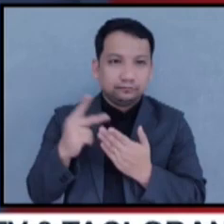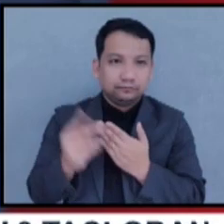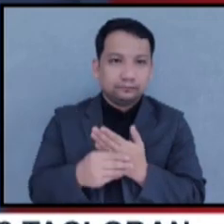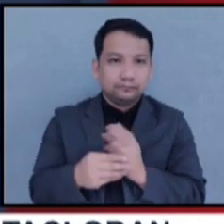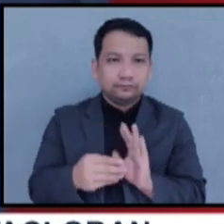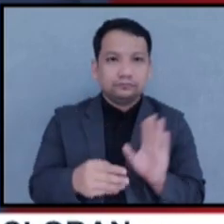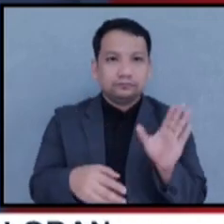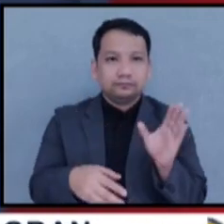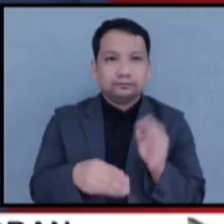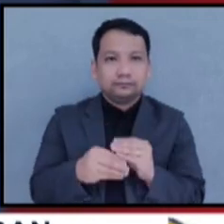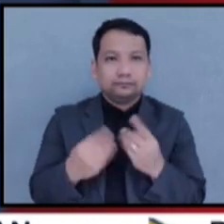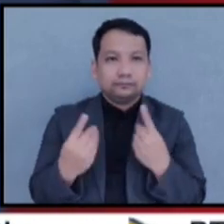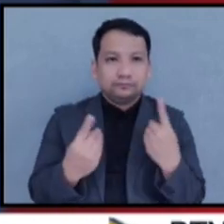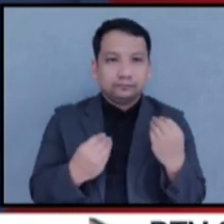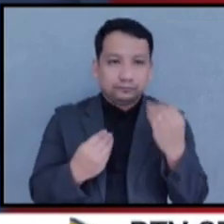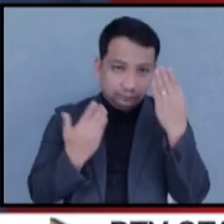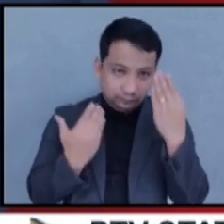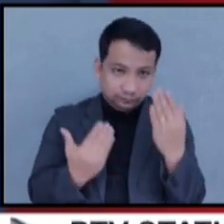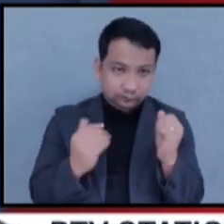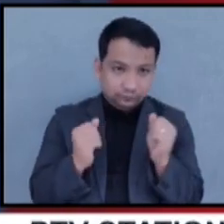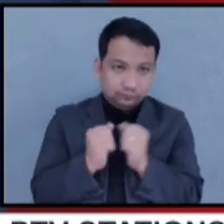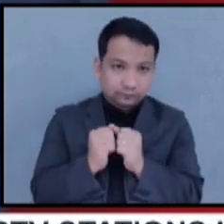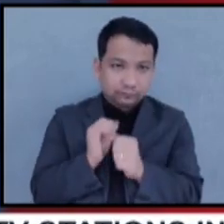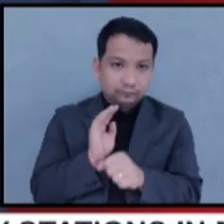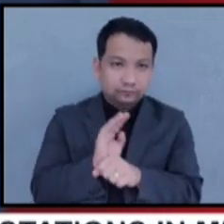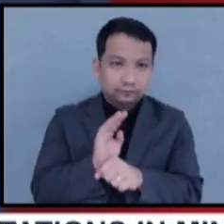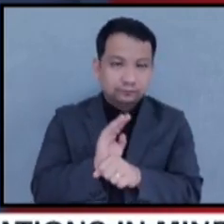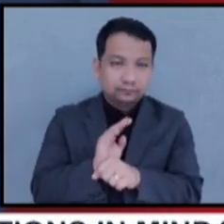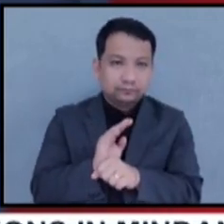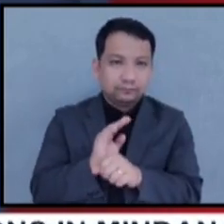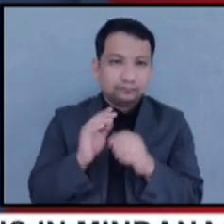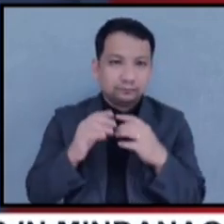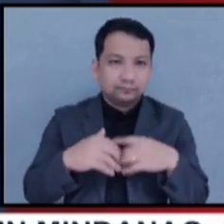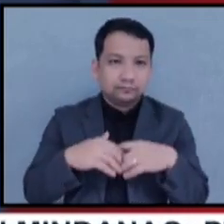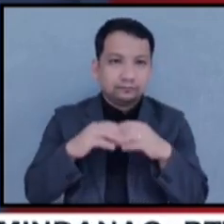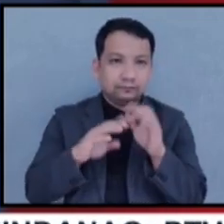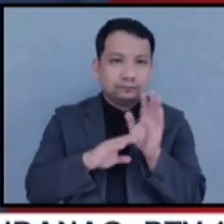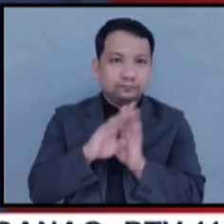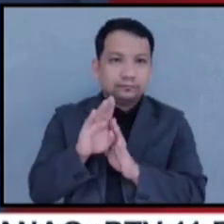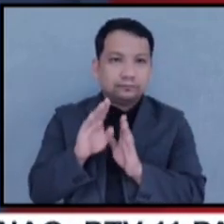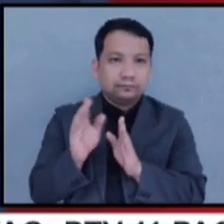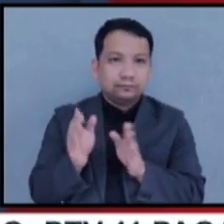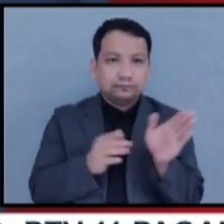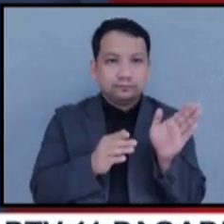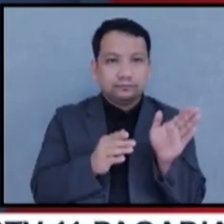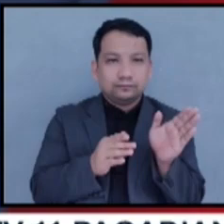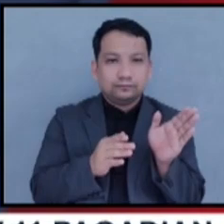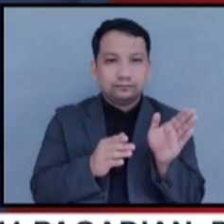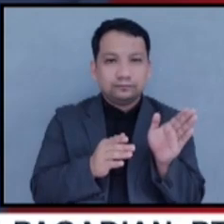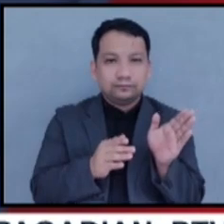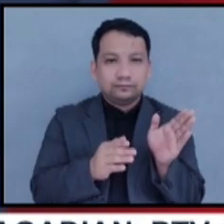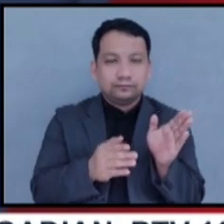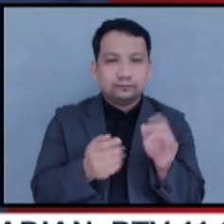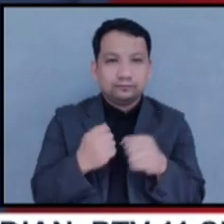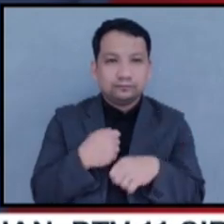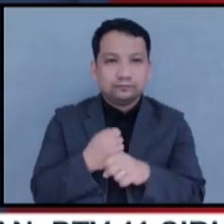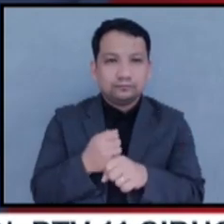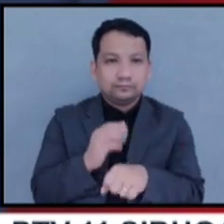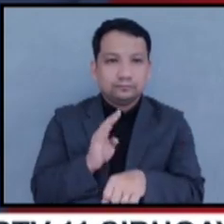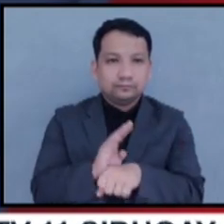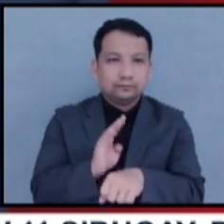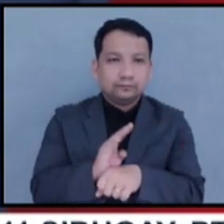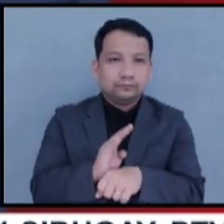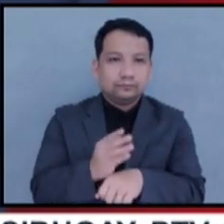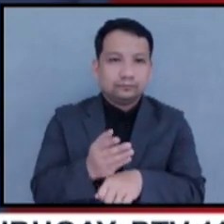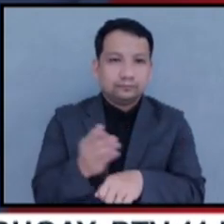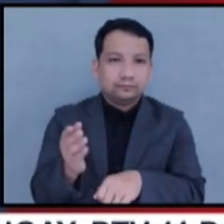to. At gagawa po sila ng isang business improvement plan para mapaganda yung takbo ng kanilang business. And of course,